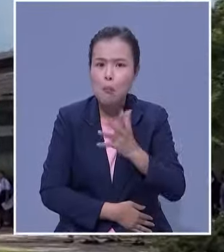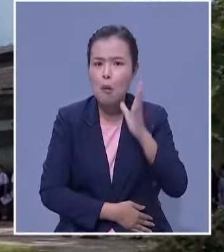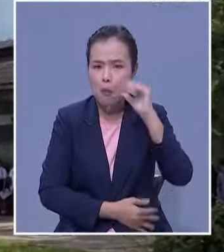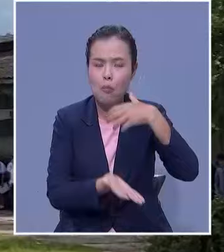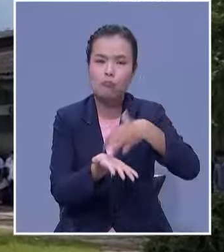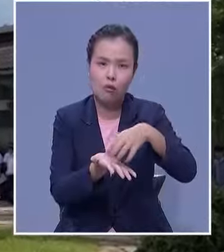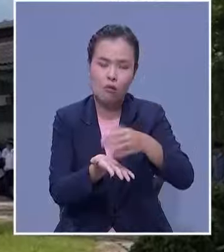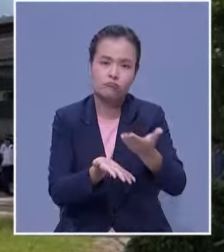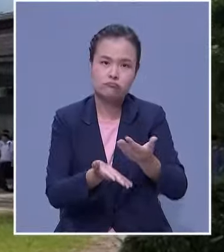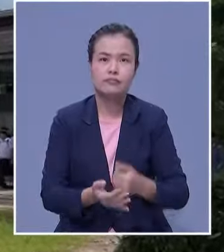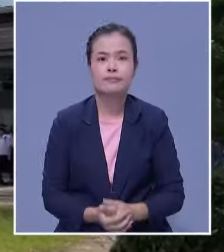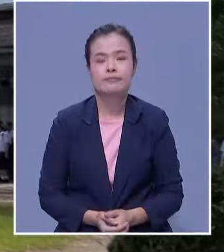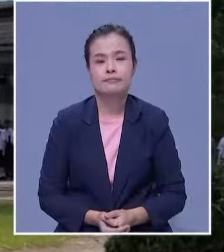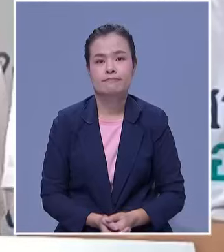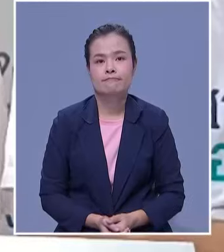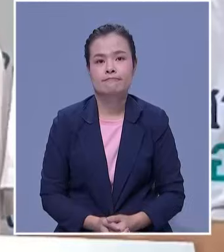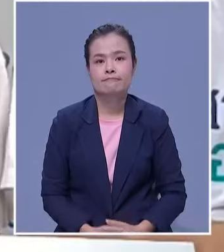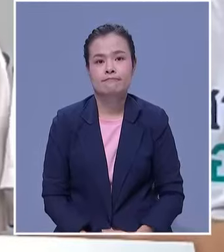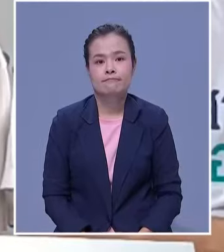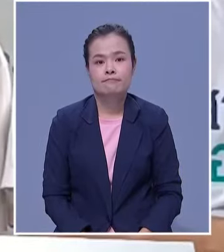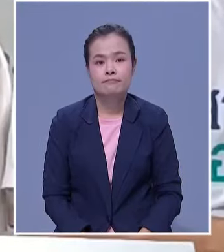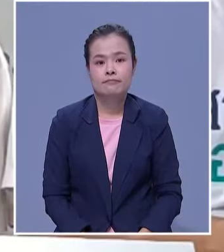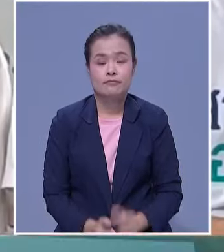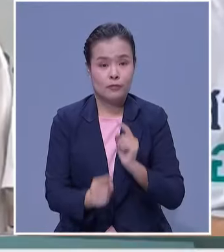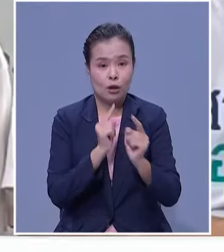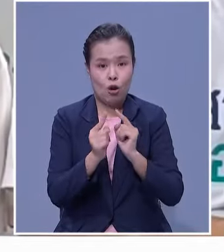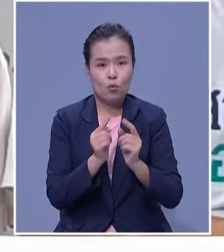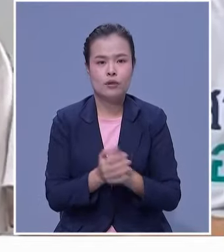พ่อหน่อยนะครับ เขาก็ตกลงว่าจะ